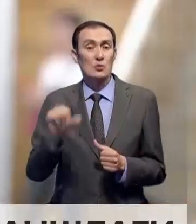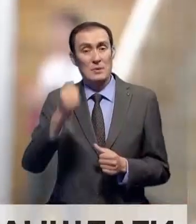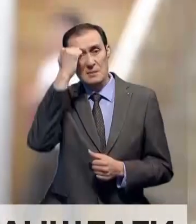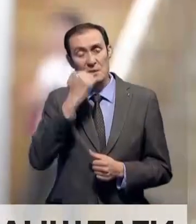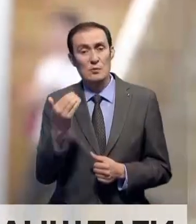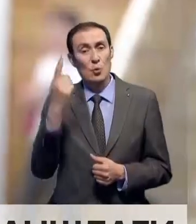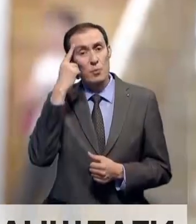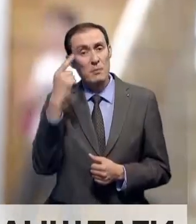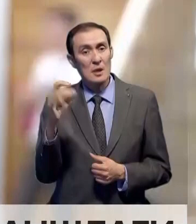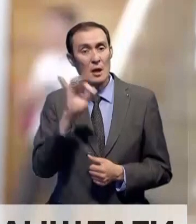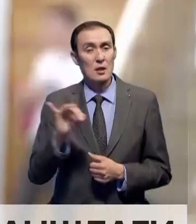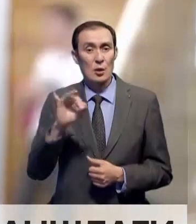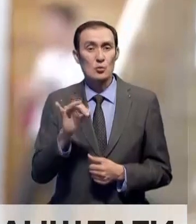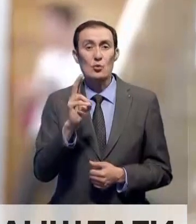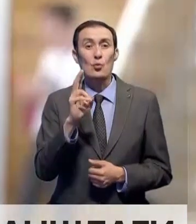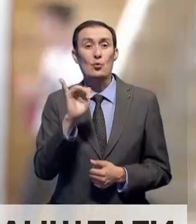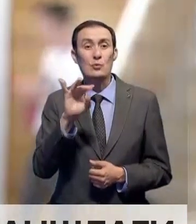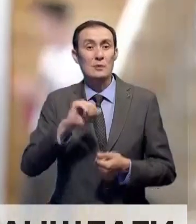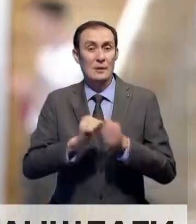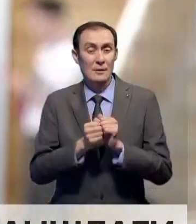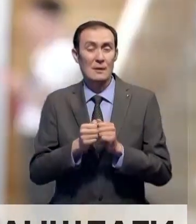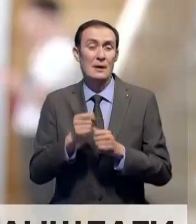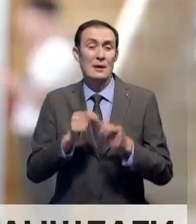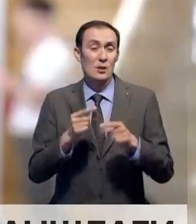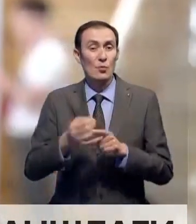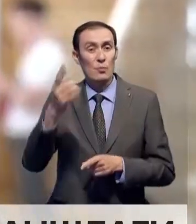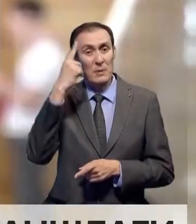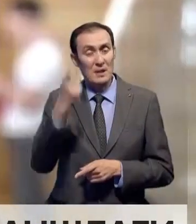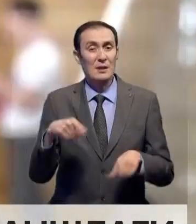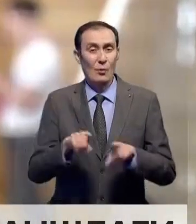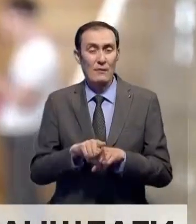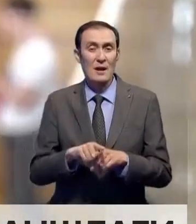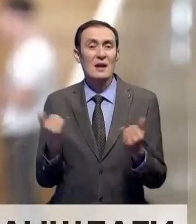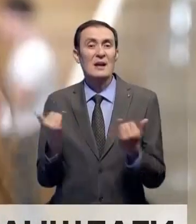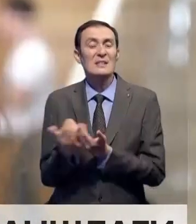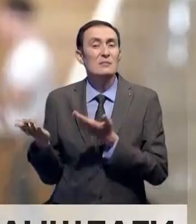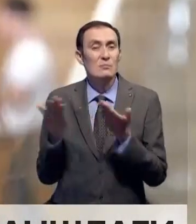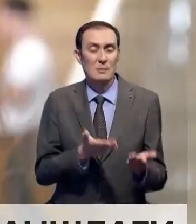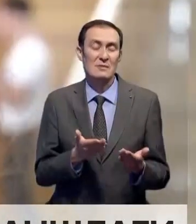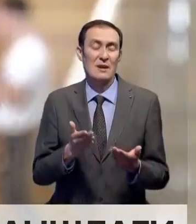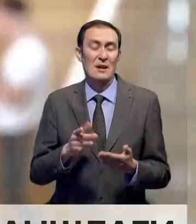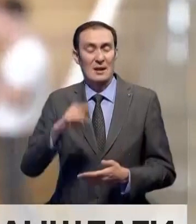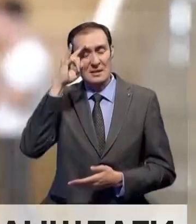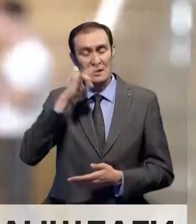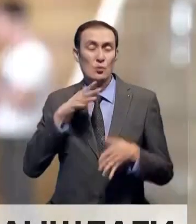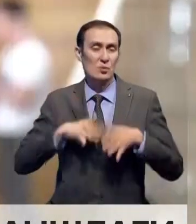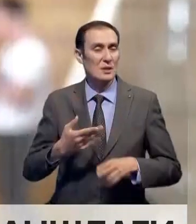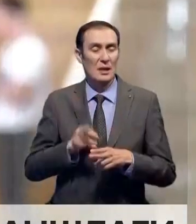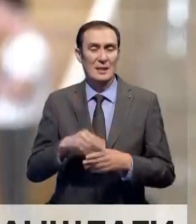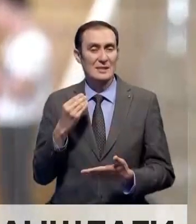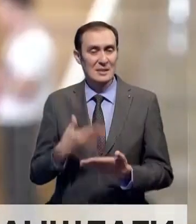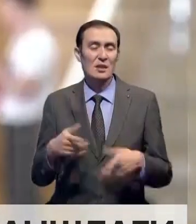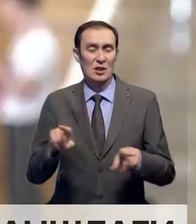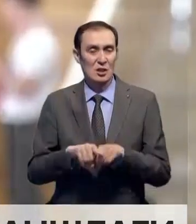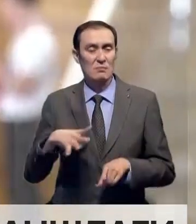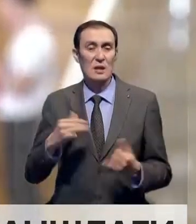за упоминание курта и упоминание такого гостеприимства Казахстана. Грузины тоже это ценят, потому что они